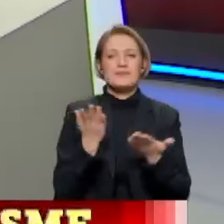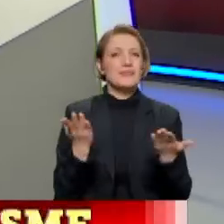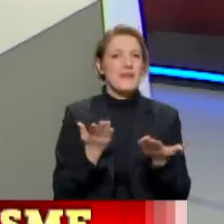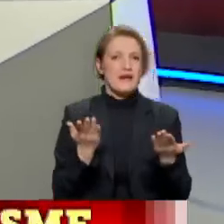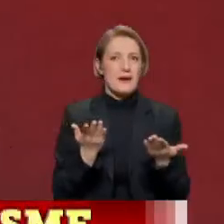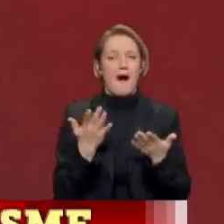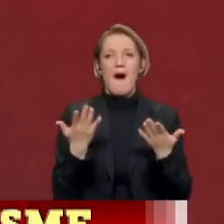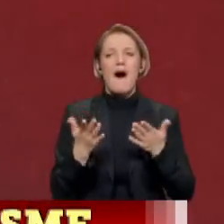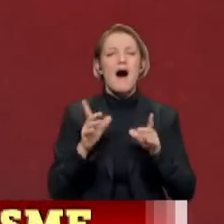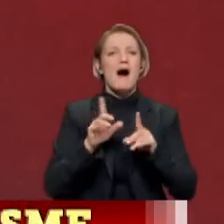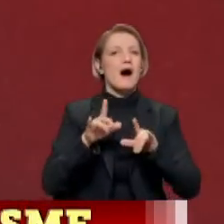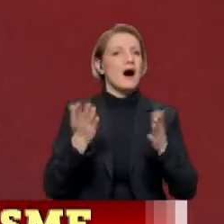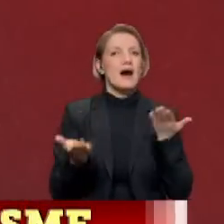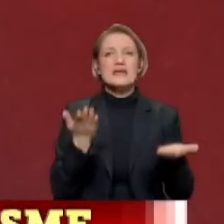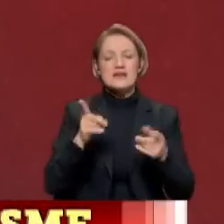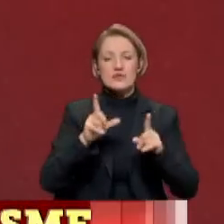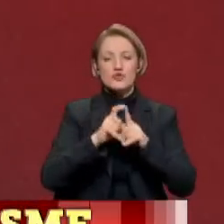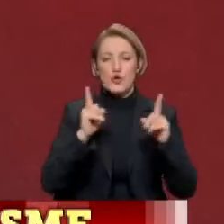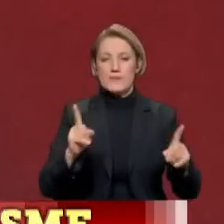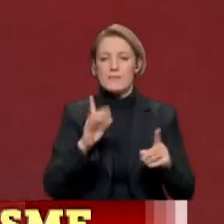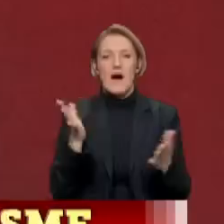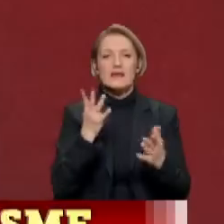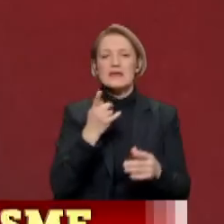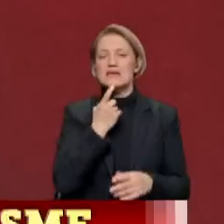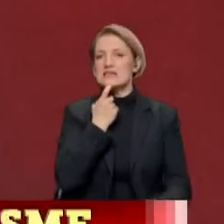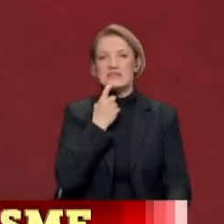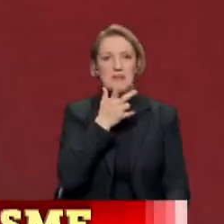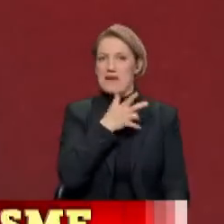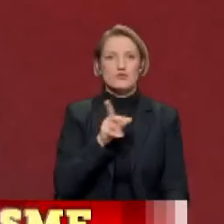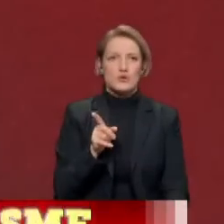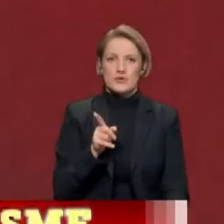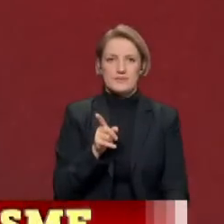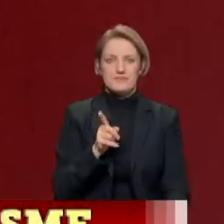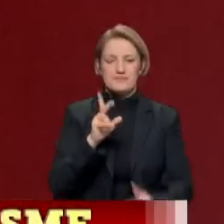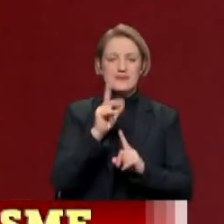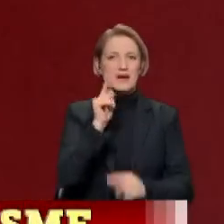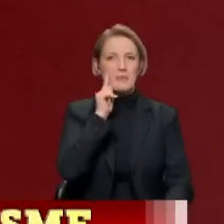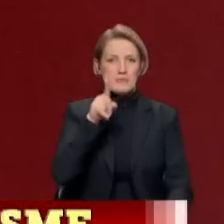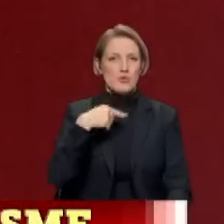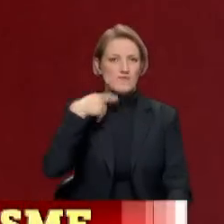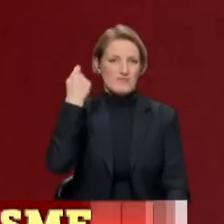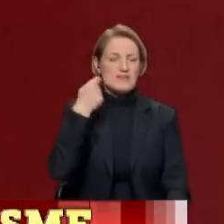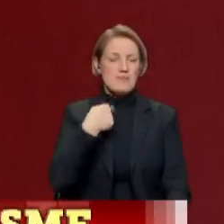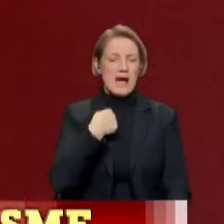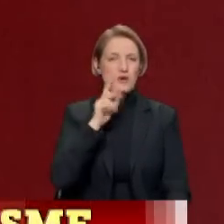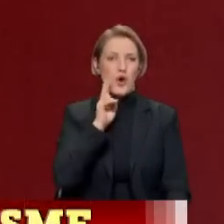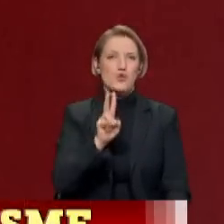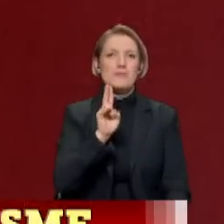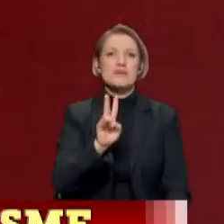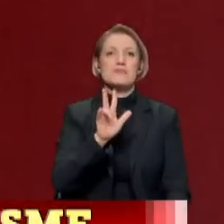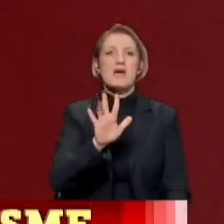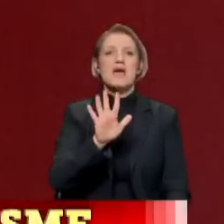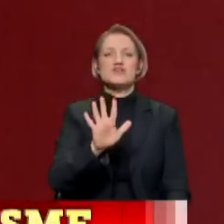neye, hangi döneme, hangi yıla benzettiniz? İlker Bey, ben bu filmi gördüm. Tam 25 yıl